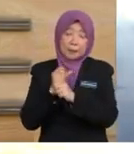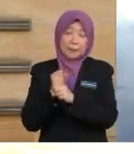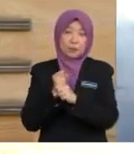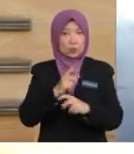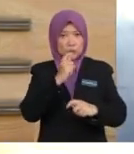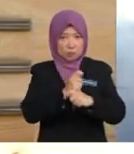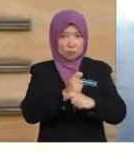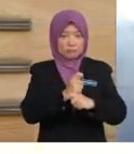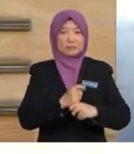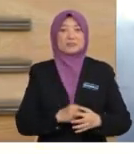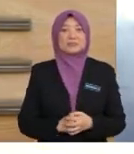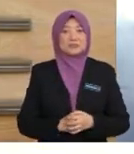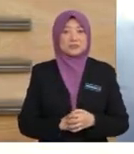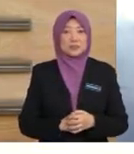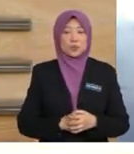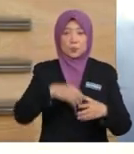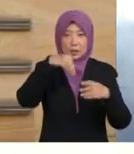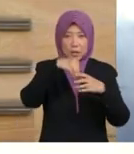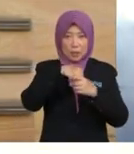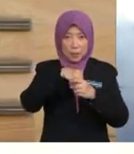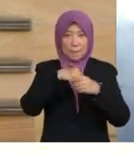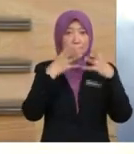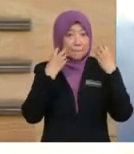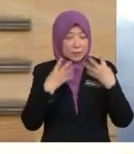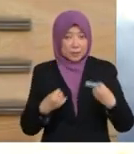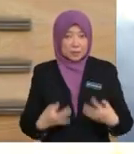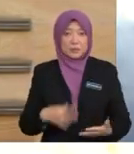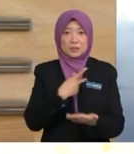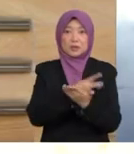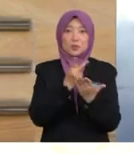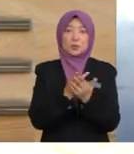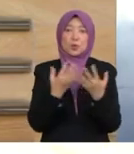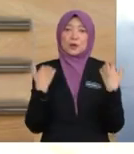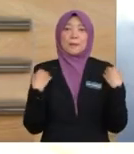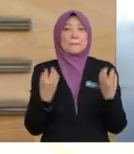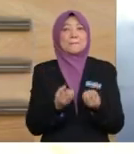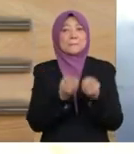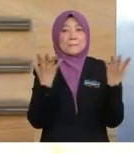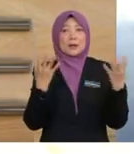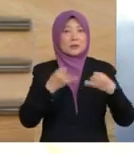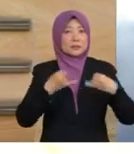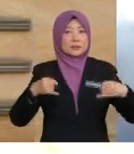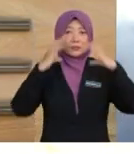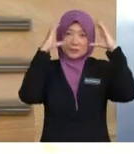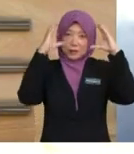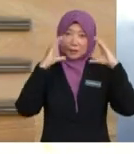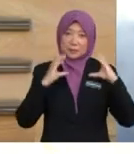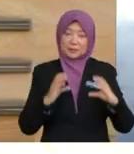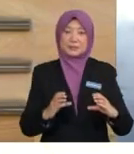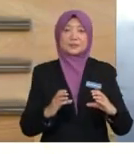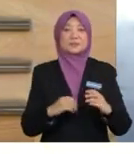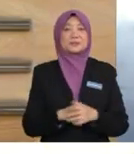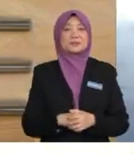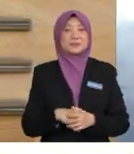Jadi dalam hiasan kek ni ada pelbagai jenis cara dan juga kaedah ya cikgu.